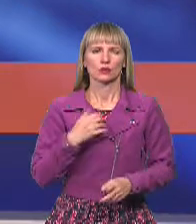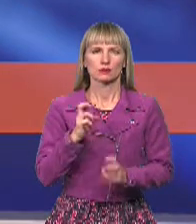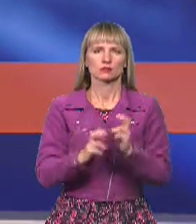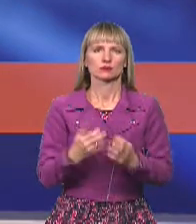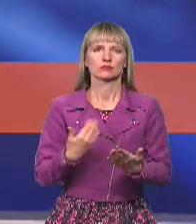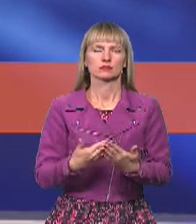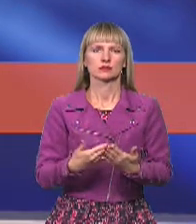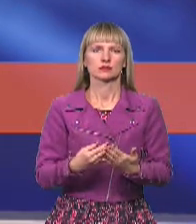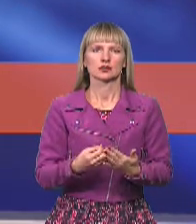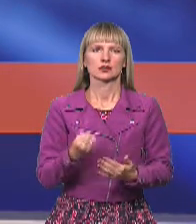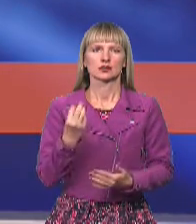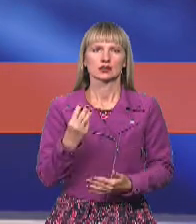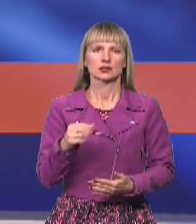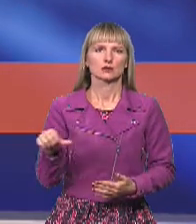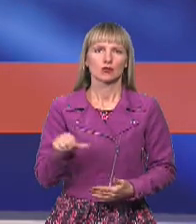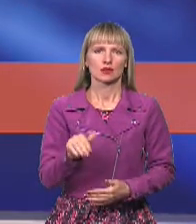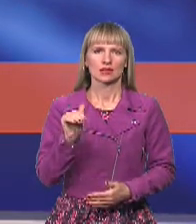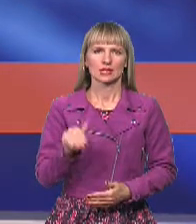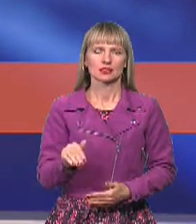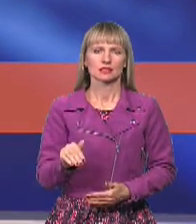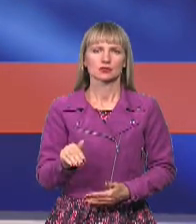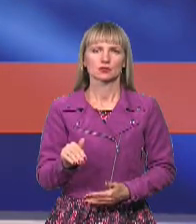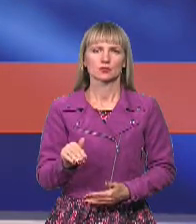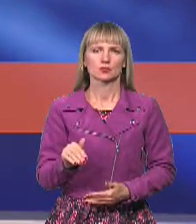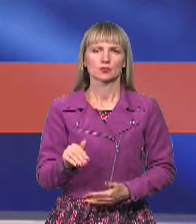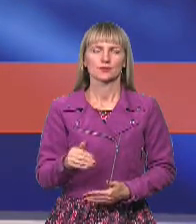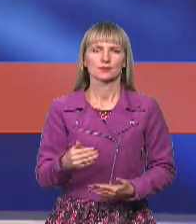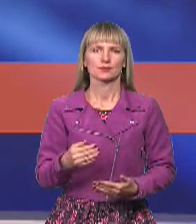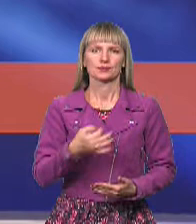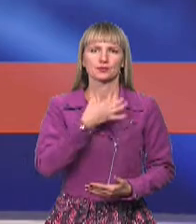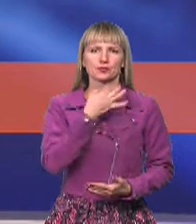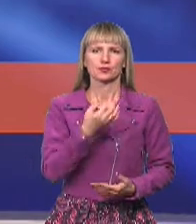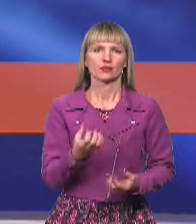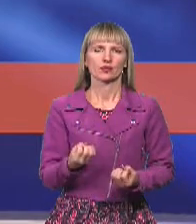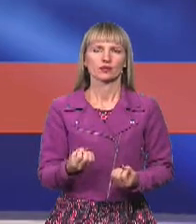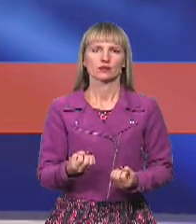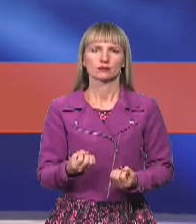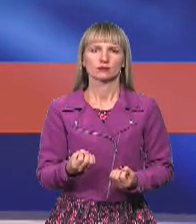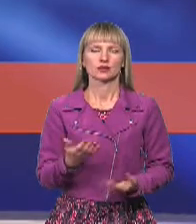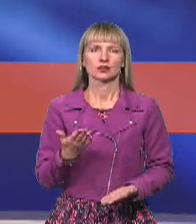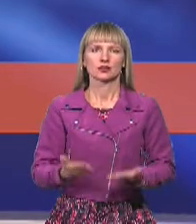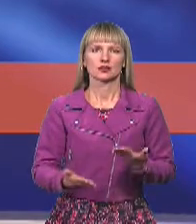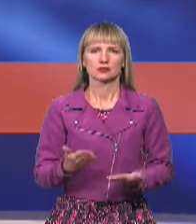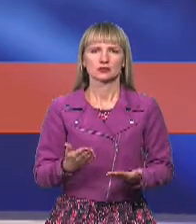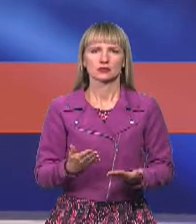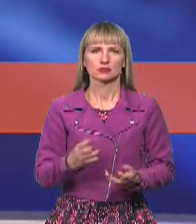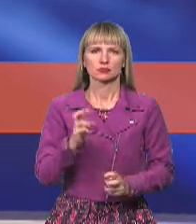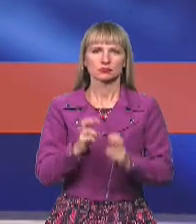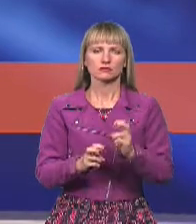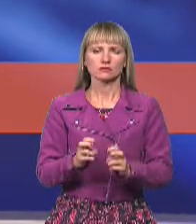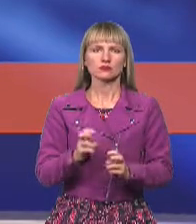порядка 13,5 тисяч. Слово сказати, если оператор рынка